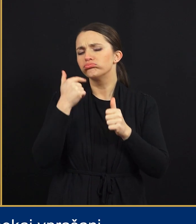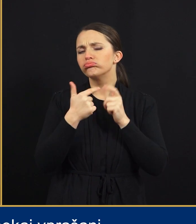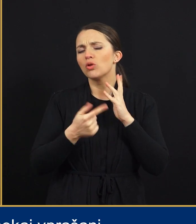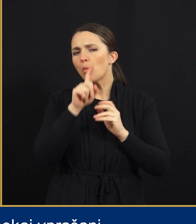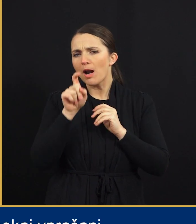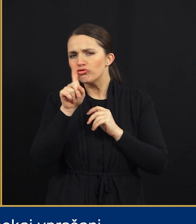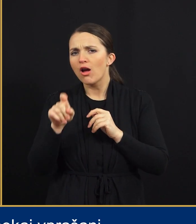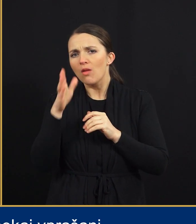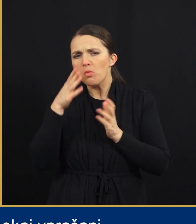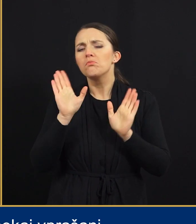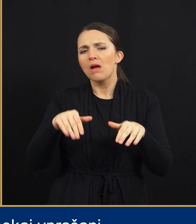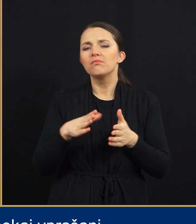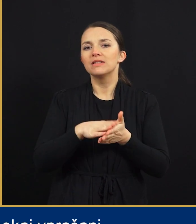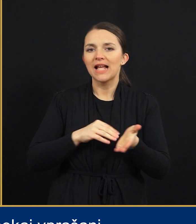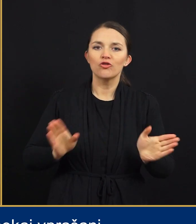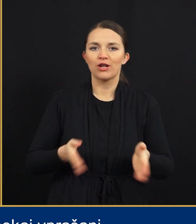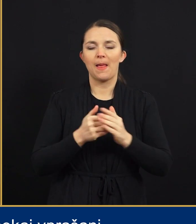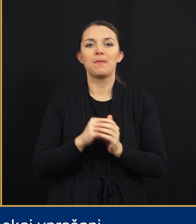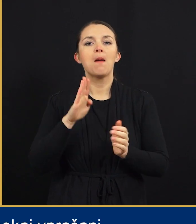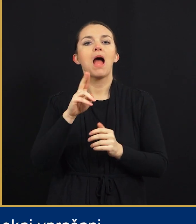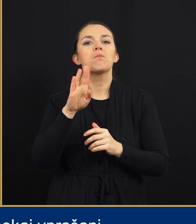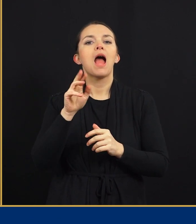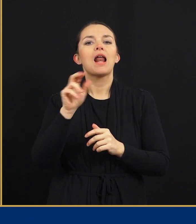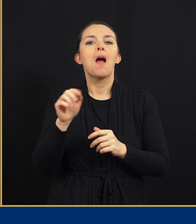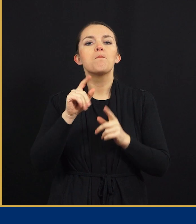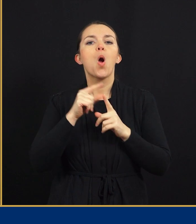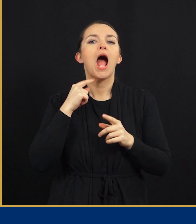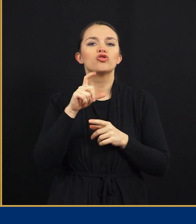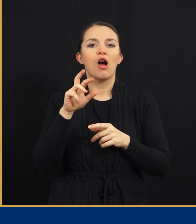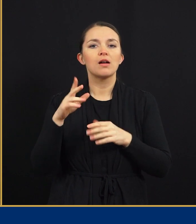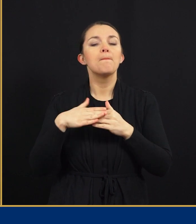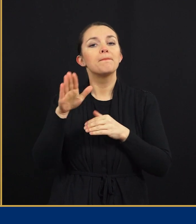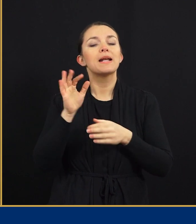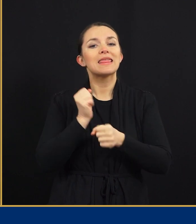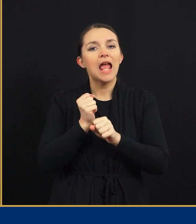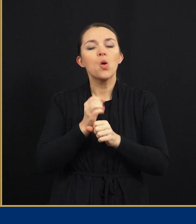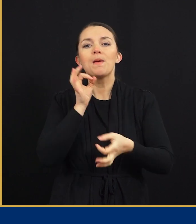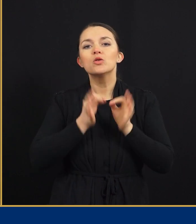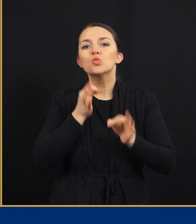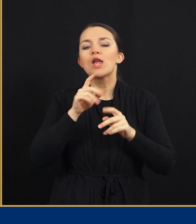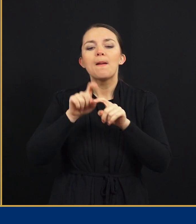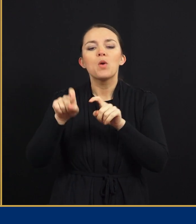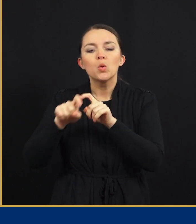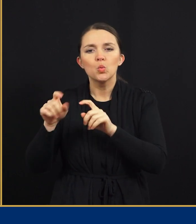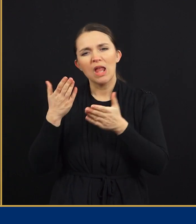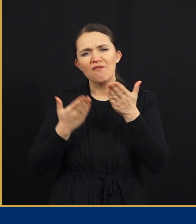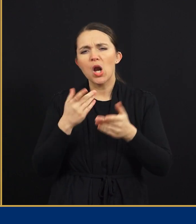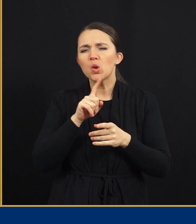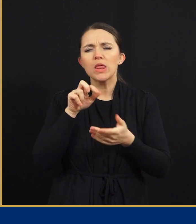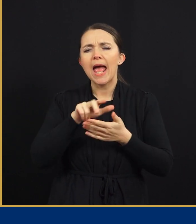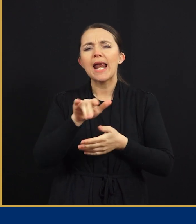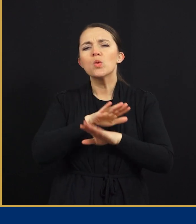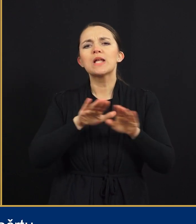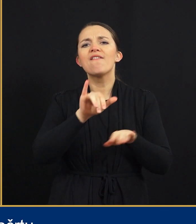pa za vas pripravljenih kar nekaj vprašanj, tako da bom kar začela. Barbara Pogačar, pri svojem delu preizkušate